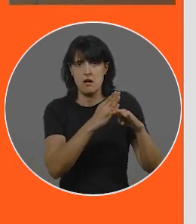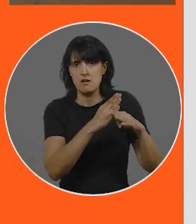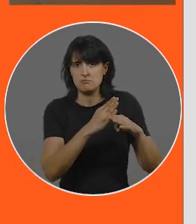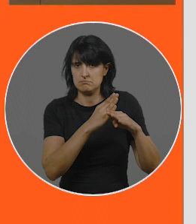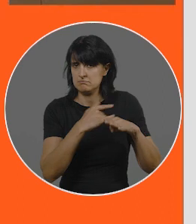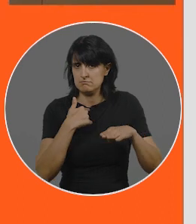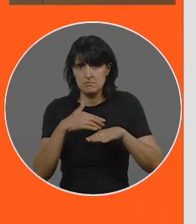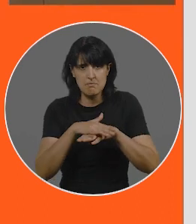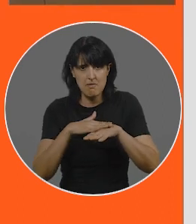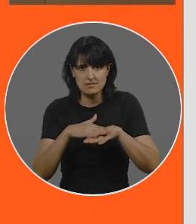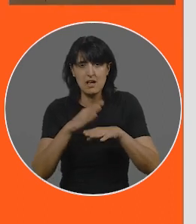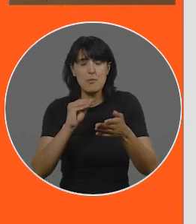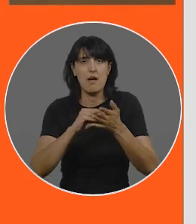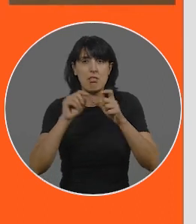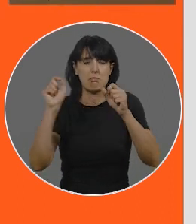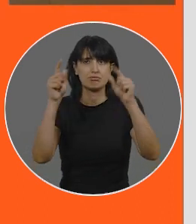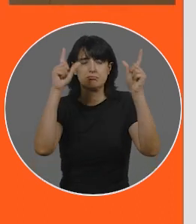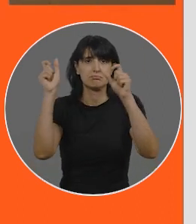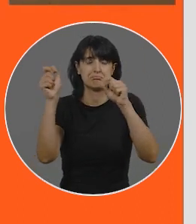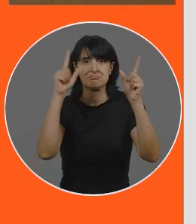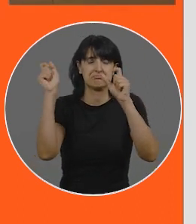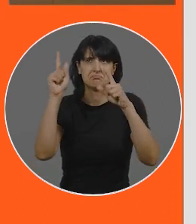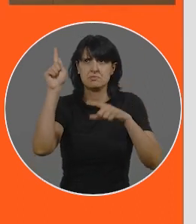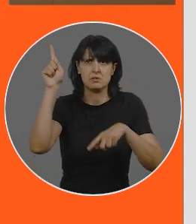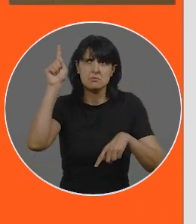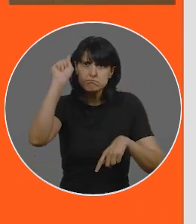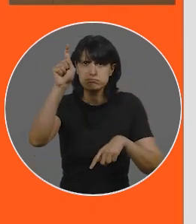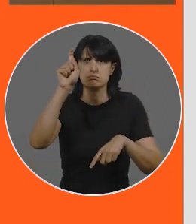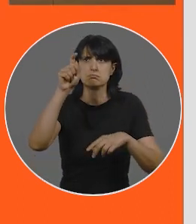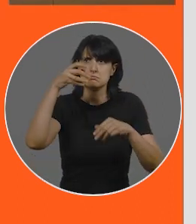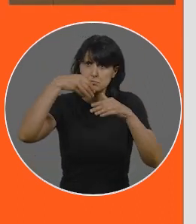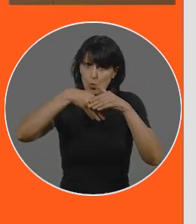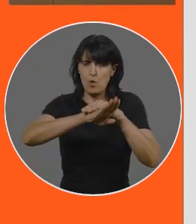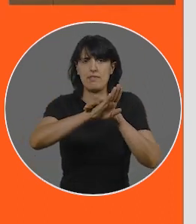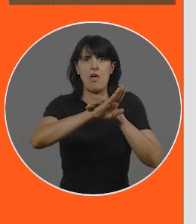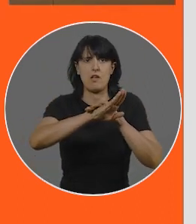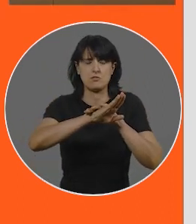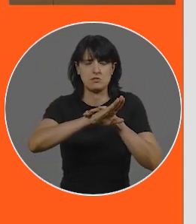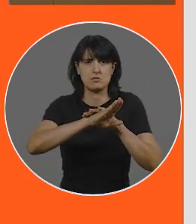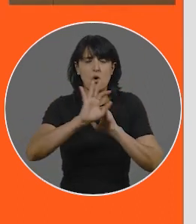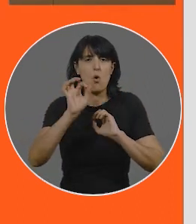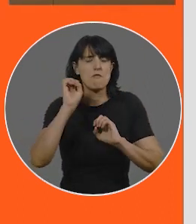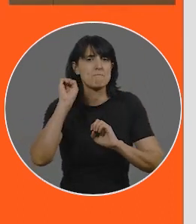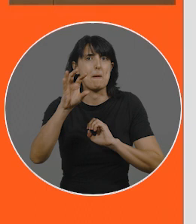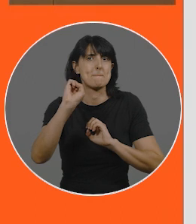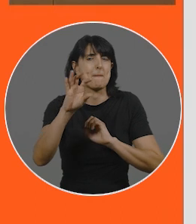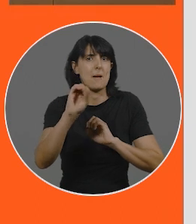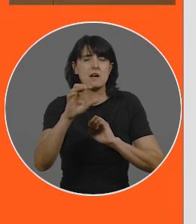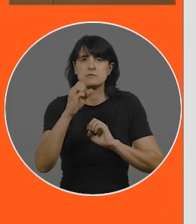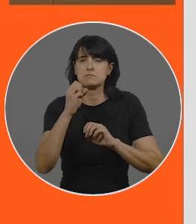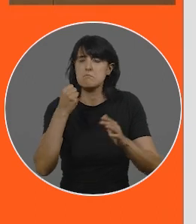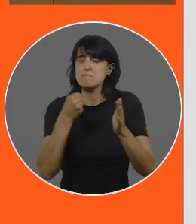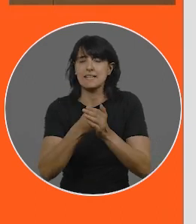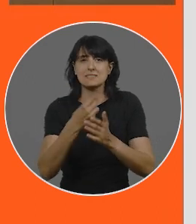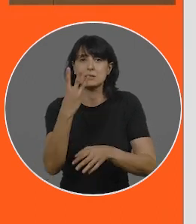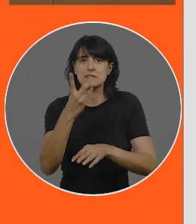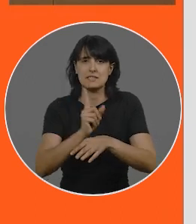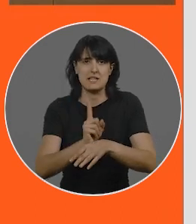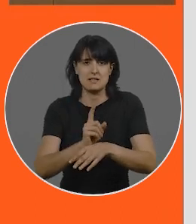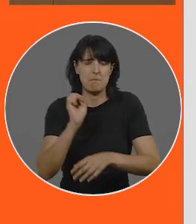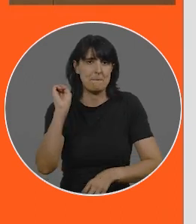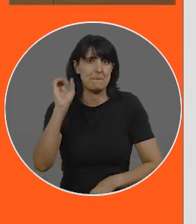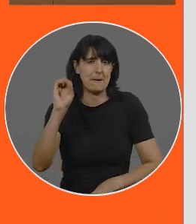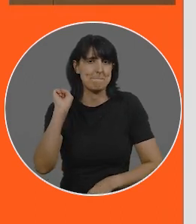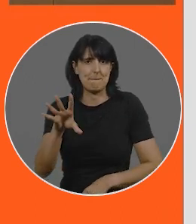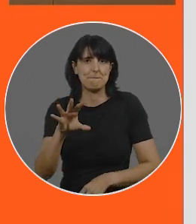amagar-lo. Això és bàsic, no? Típics sliders que van passant, eh? Aquelles coses que els puguis aturar. Després els flashos, que com a màxim siguin de 3